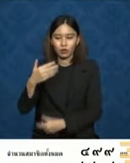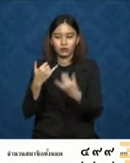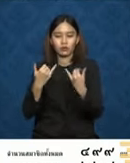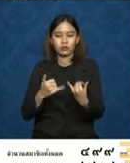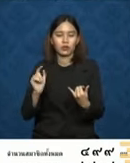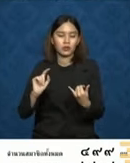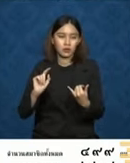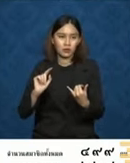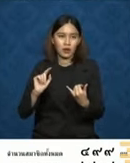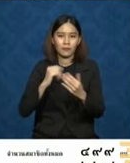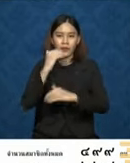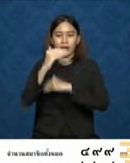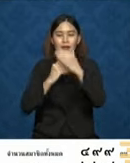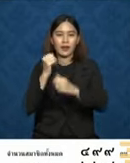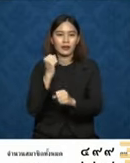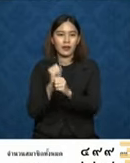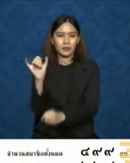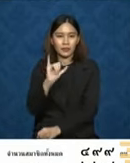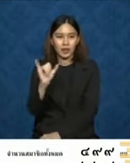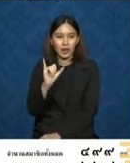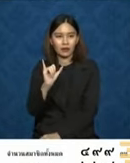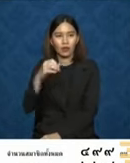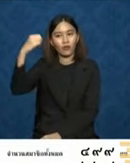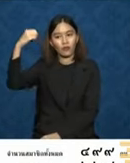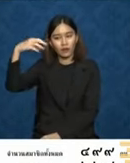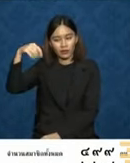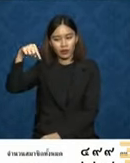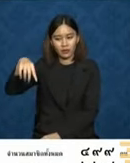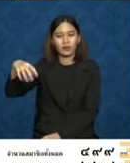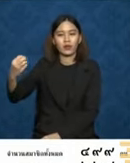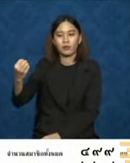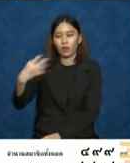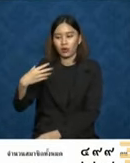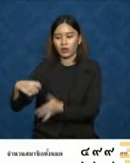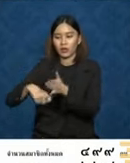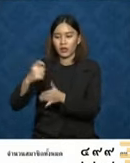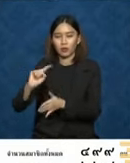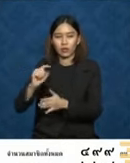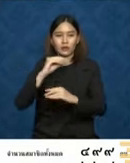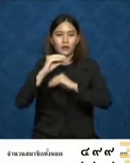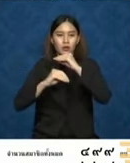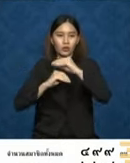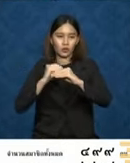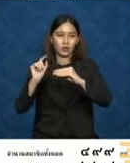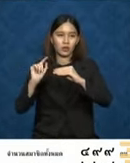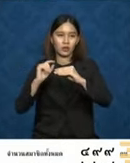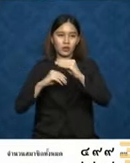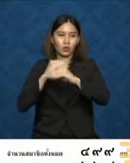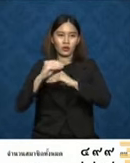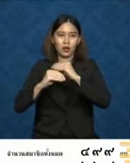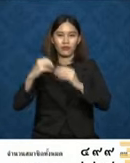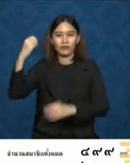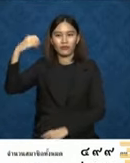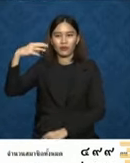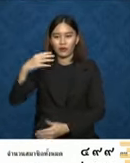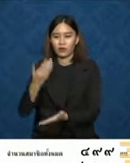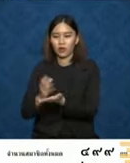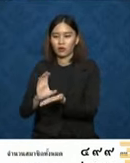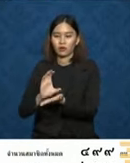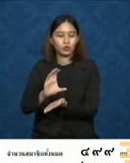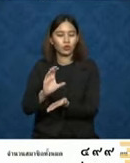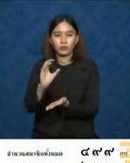ยังไม่ได้รับความคืบหน้าทางกฟผเกาคาเนี่ยได้ให้เหตุผลว่าเป็นโครงการที่การไฟฟ้าไม่ได้ลงทุน